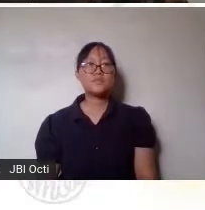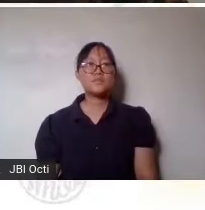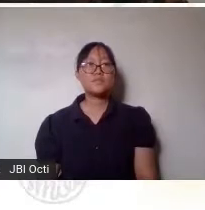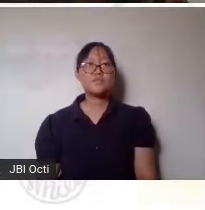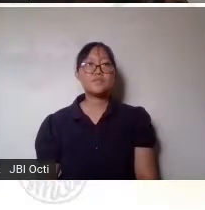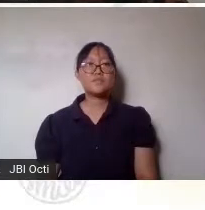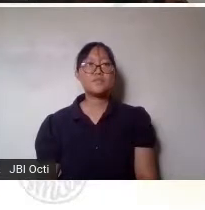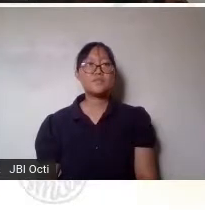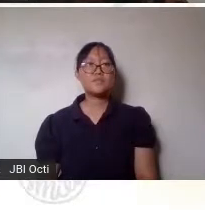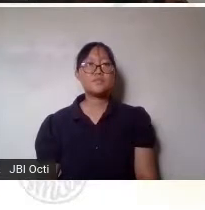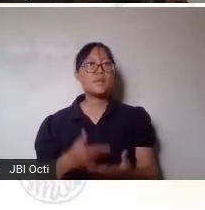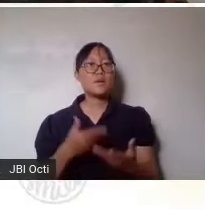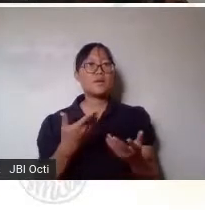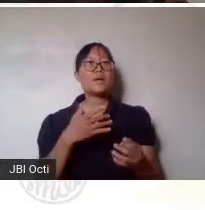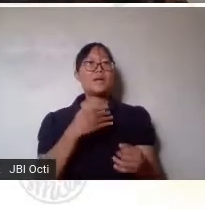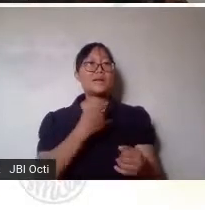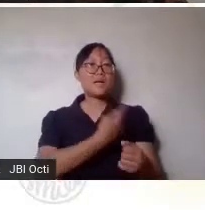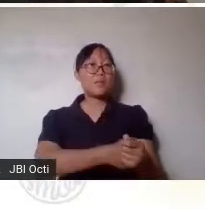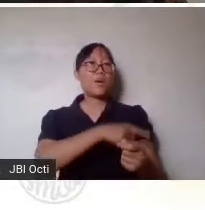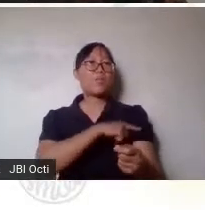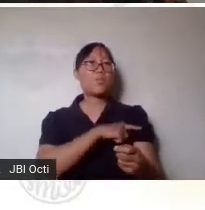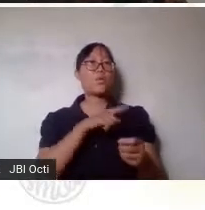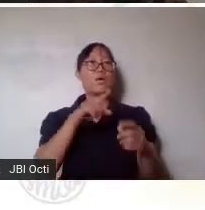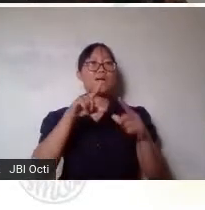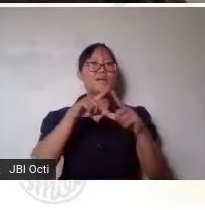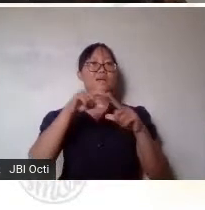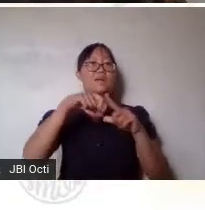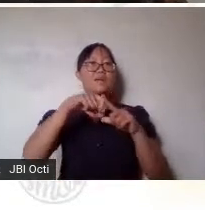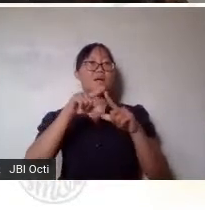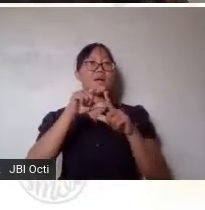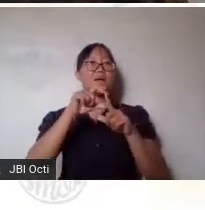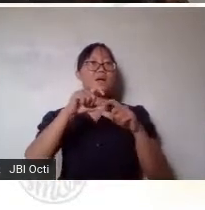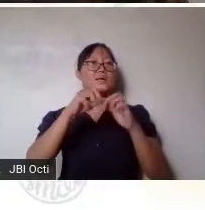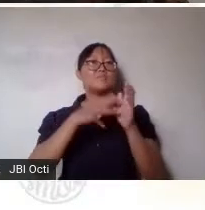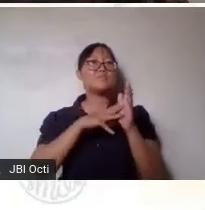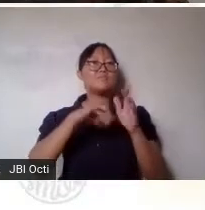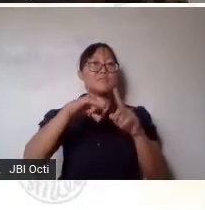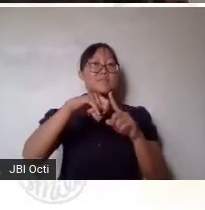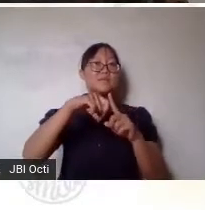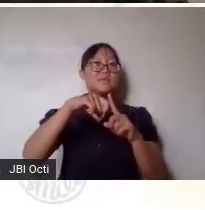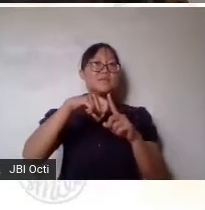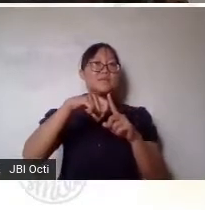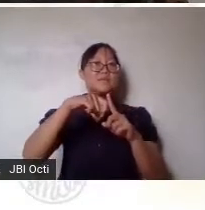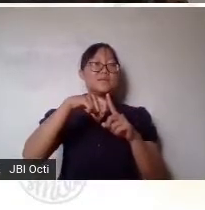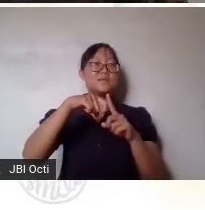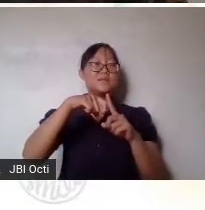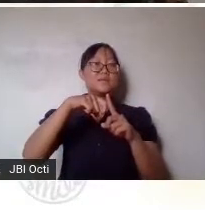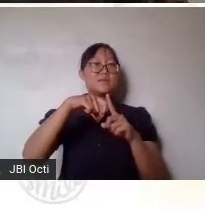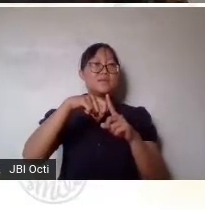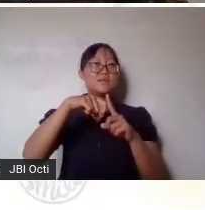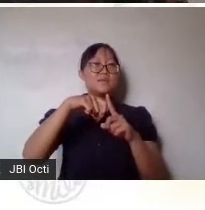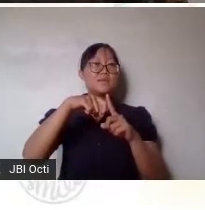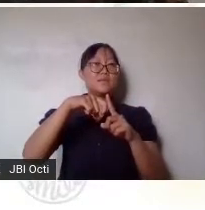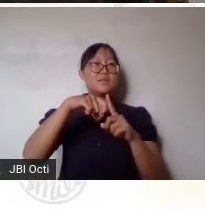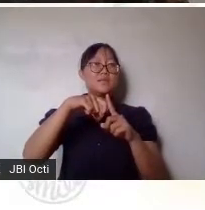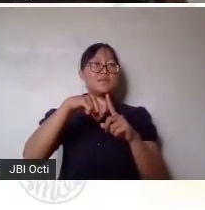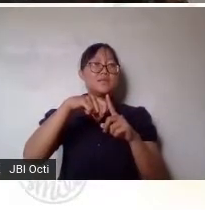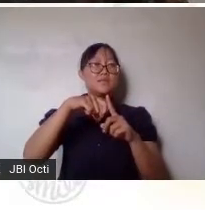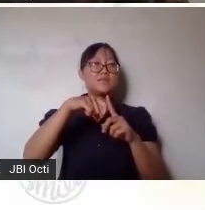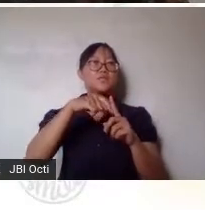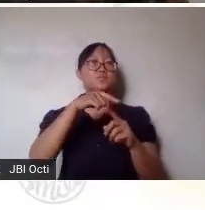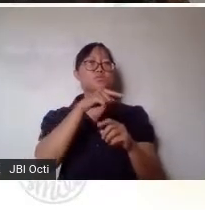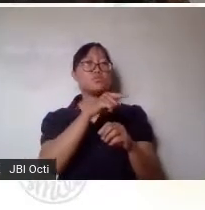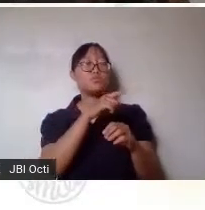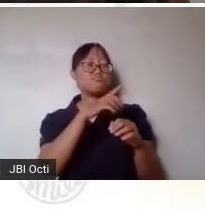akhirnya tidak optimal seperti IQ yang dimiliki pada anak tersebut, masuk ke dalam kelompok